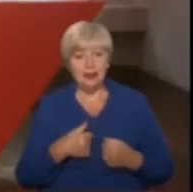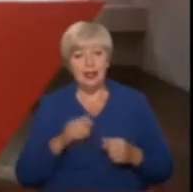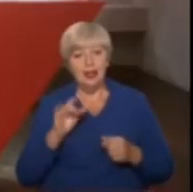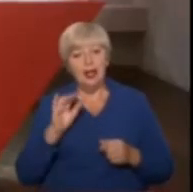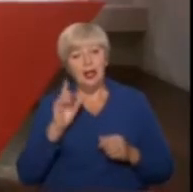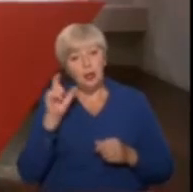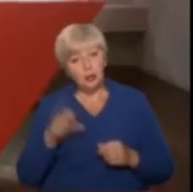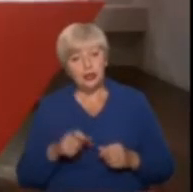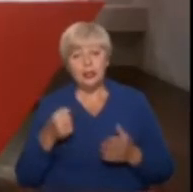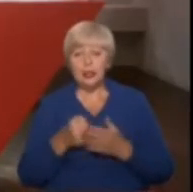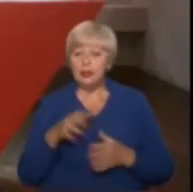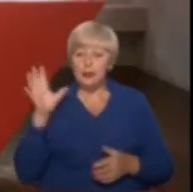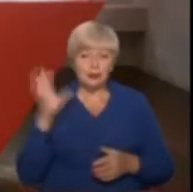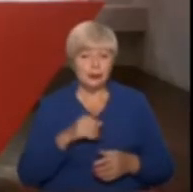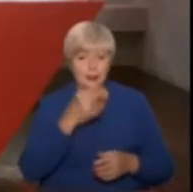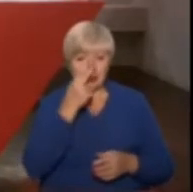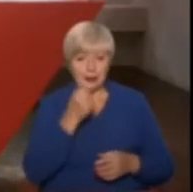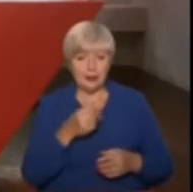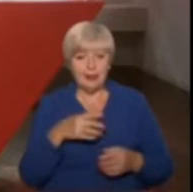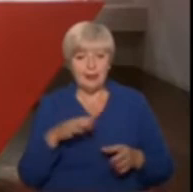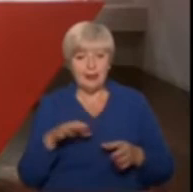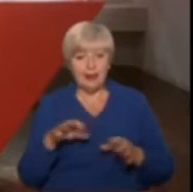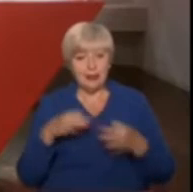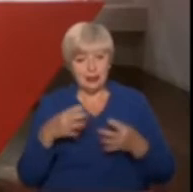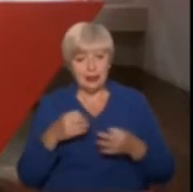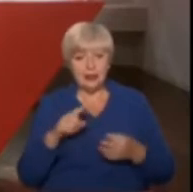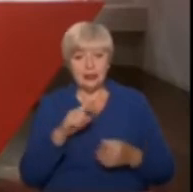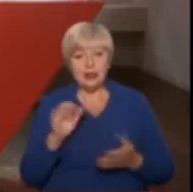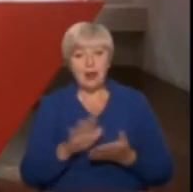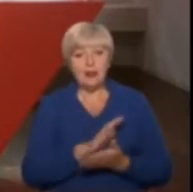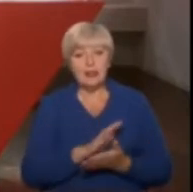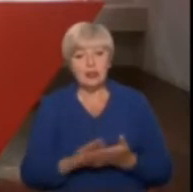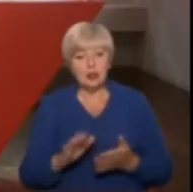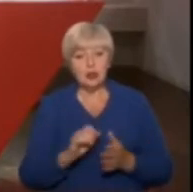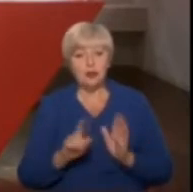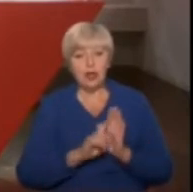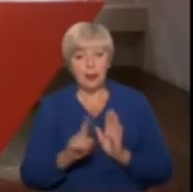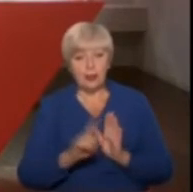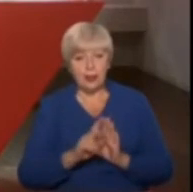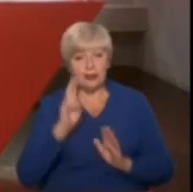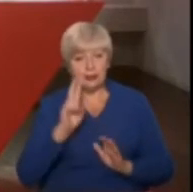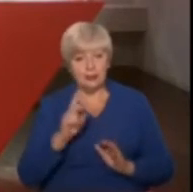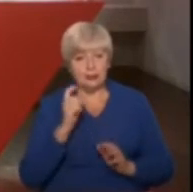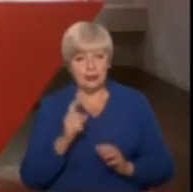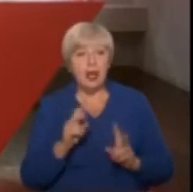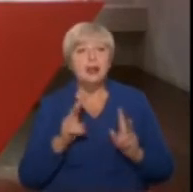І розкажіть, будь ласка, про безкоштовний проїзд. Як це все ж таки реалізувати? Бо